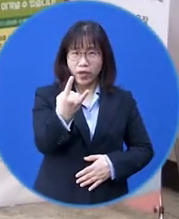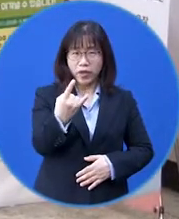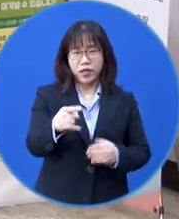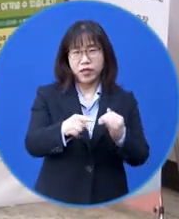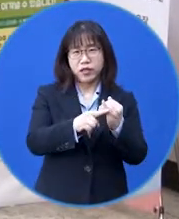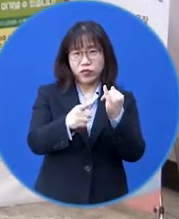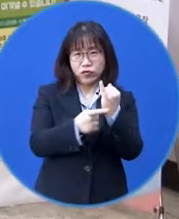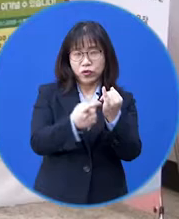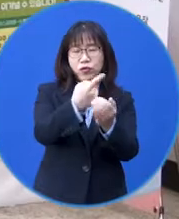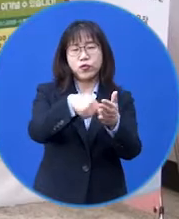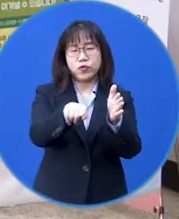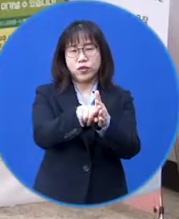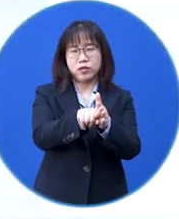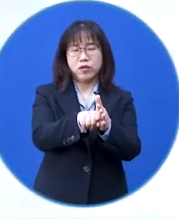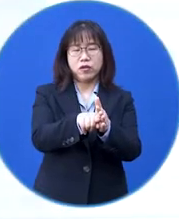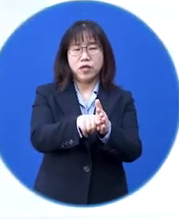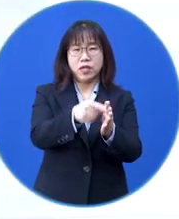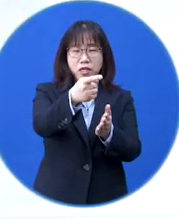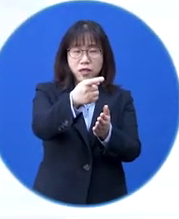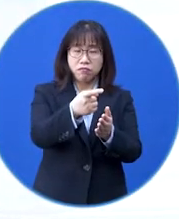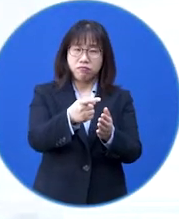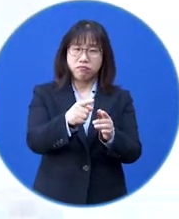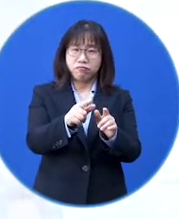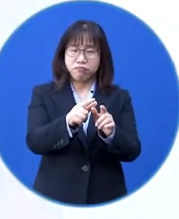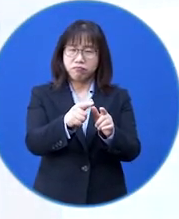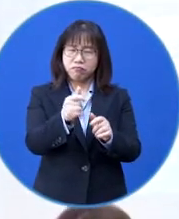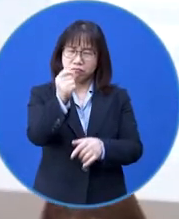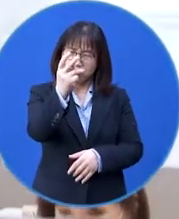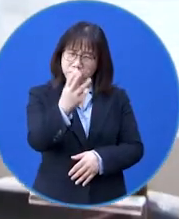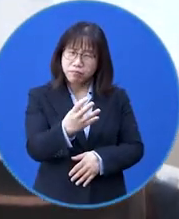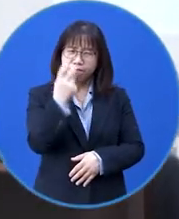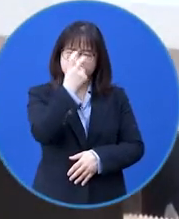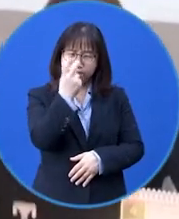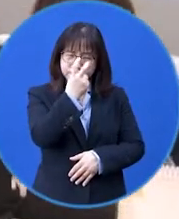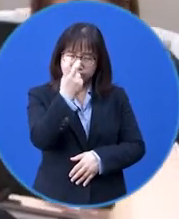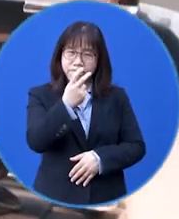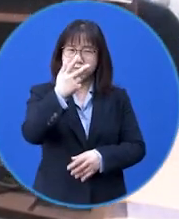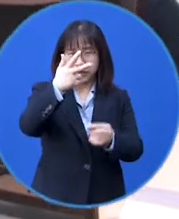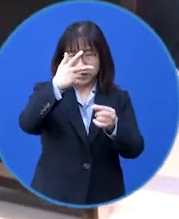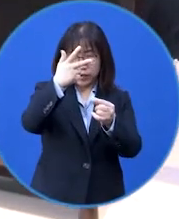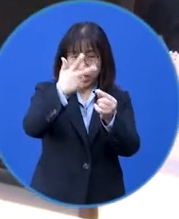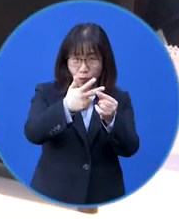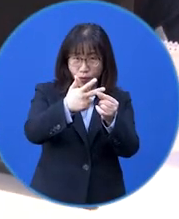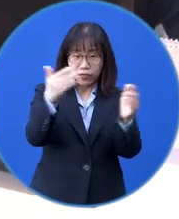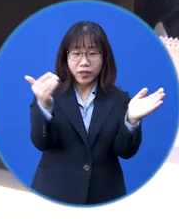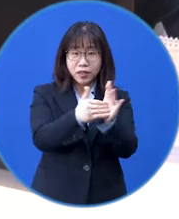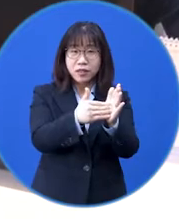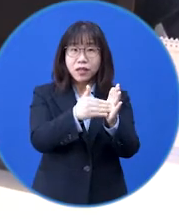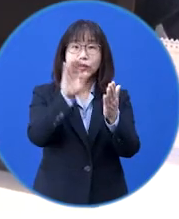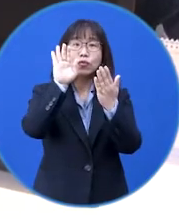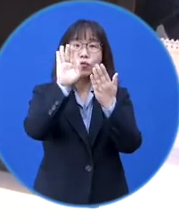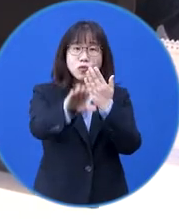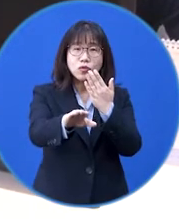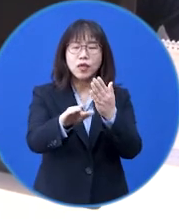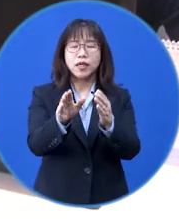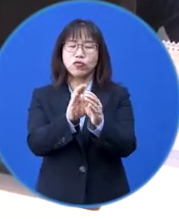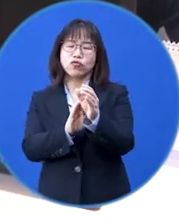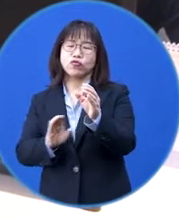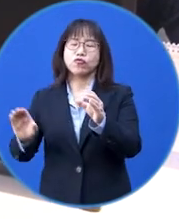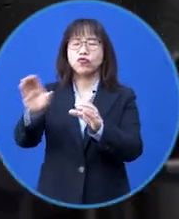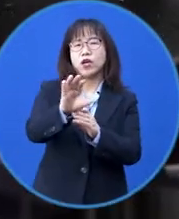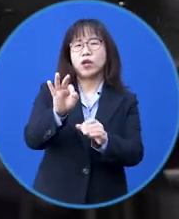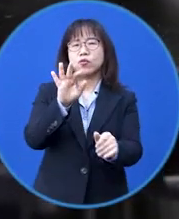건강보험 적용 횟수 7번을 모두 사용해 시술비 전액을 부담해야 하는 난임부부에게 난임 시술 비용을